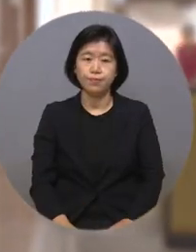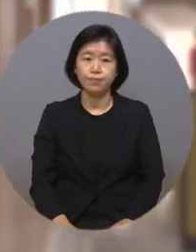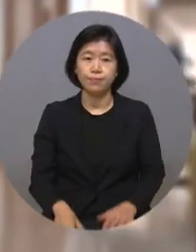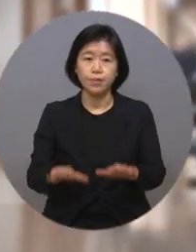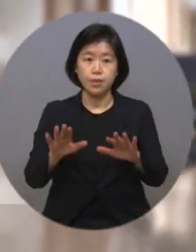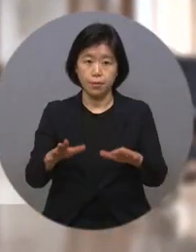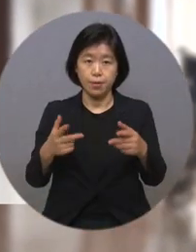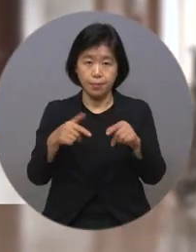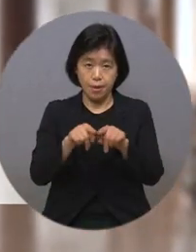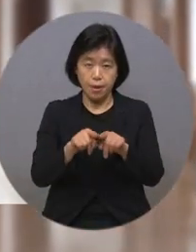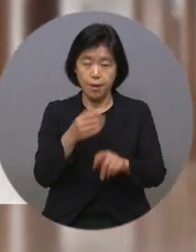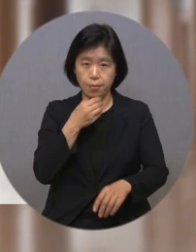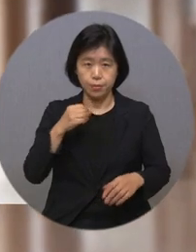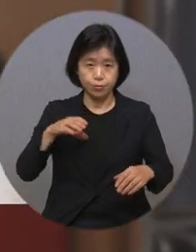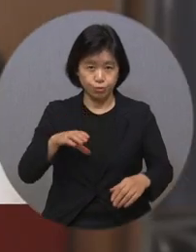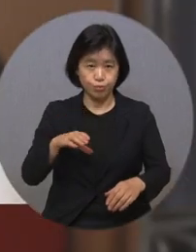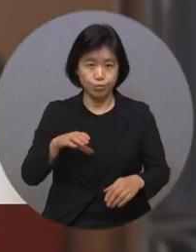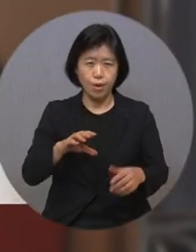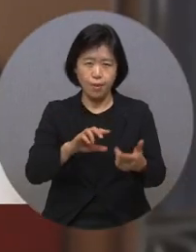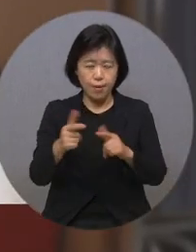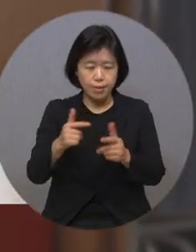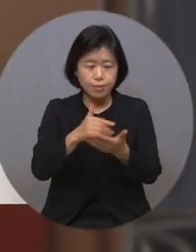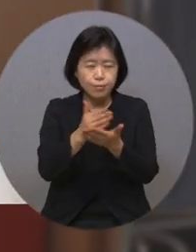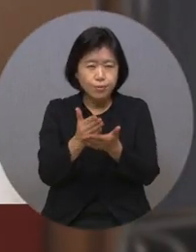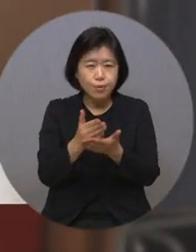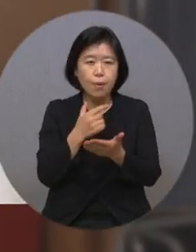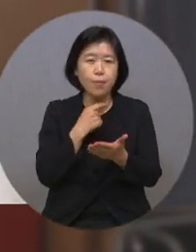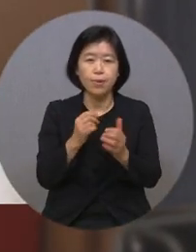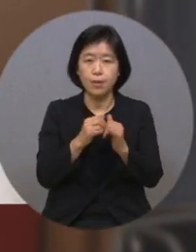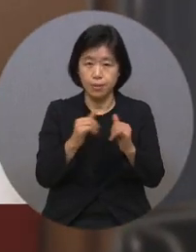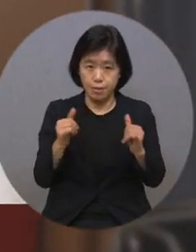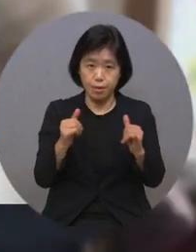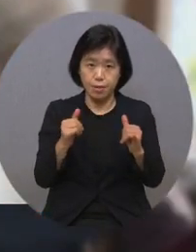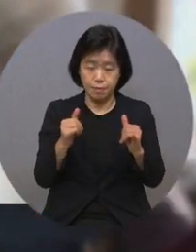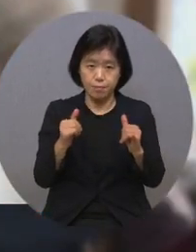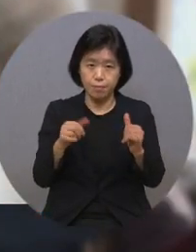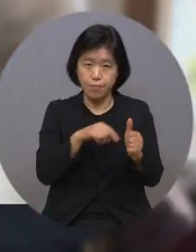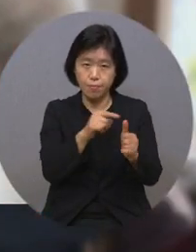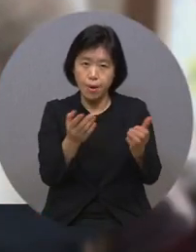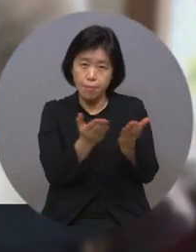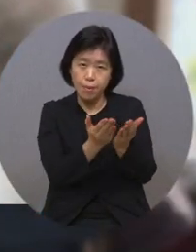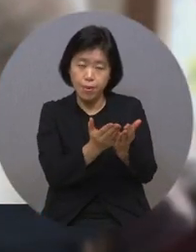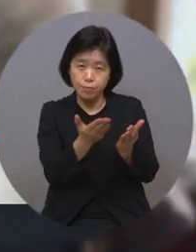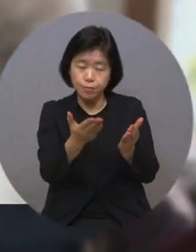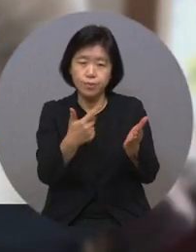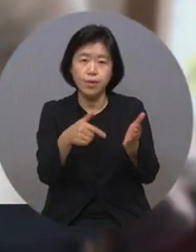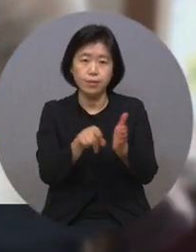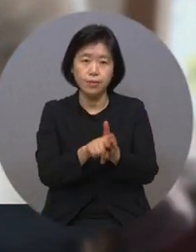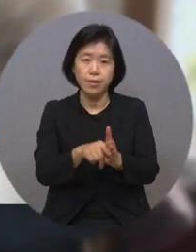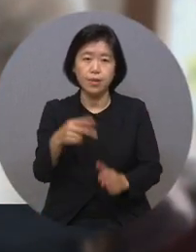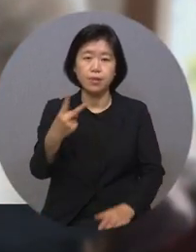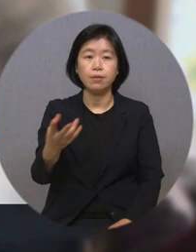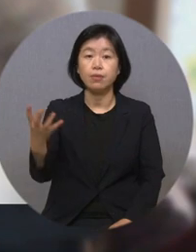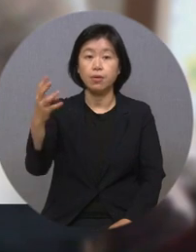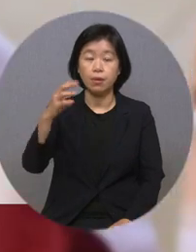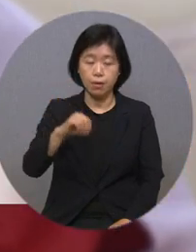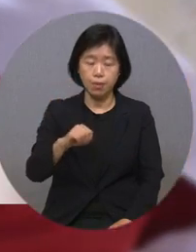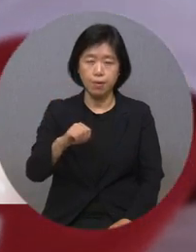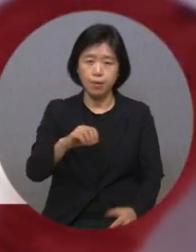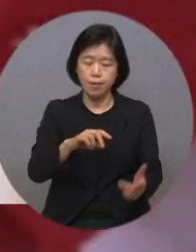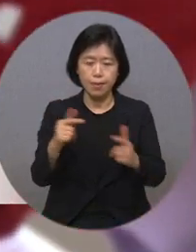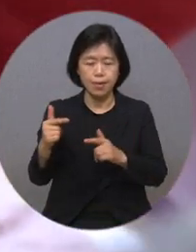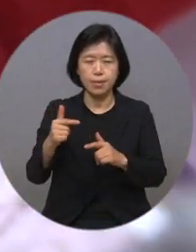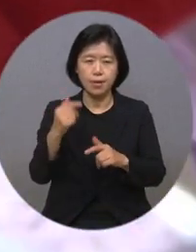이와 함께 복지부는 다양한 수급자 욕구에 대응하기 위한 약 2000억원 규모의 장기 위한 보장성 강화 방안도 추진